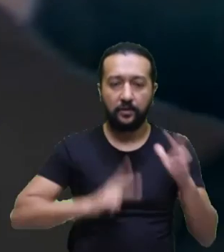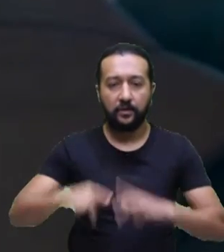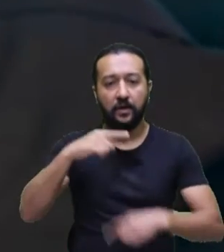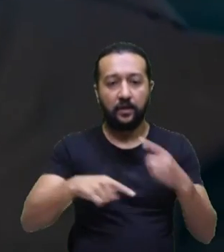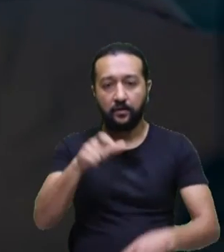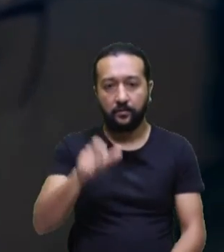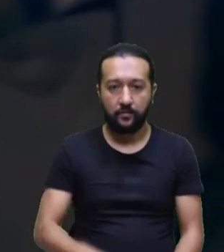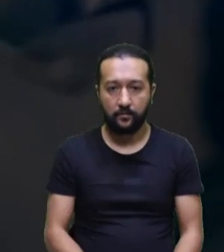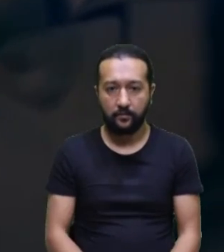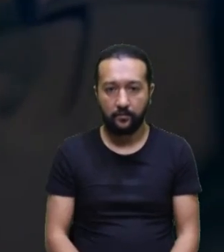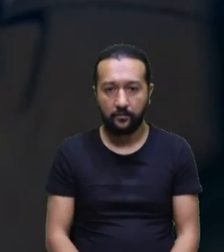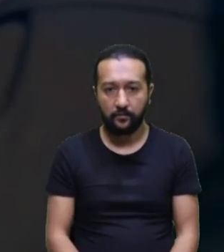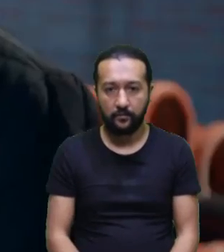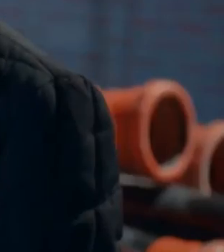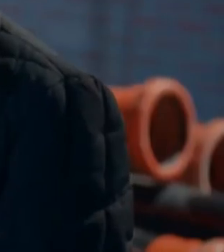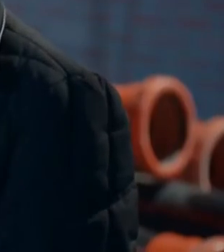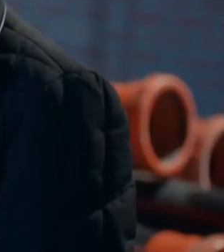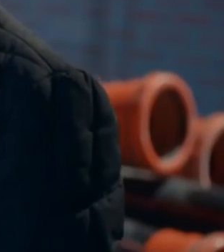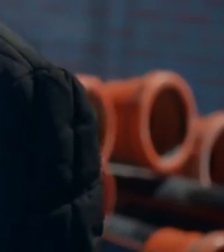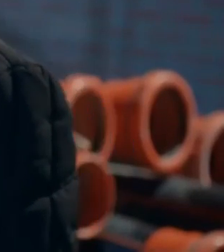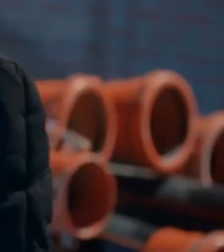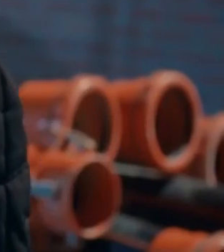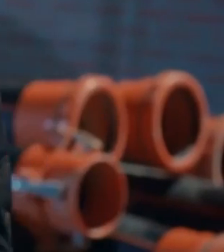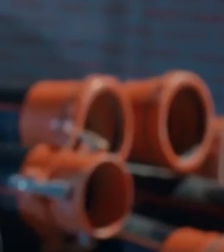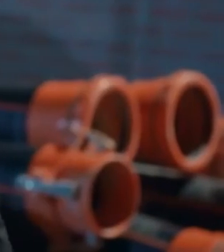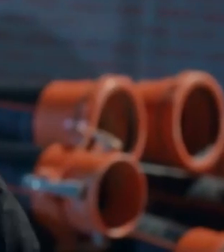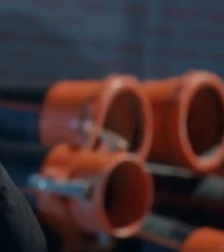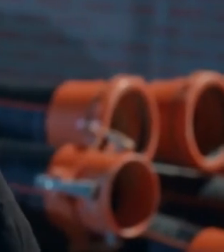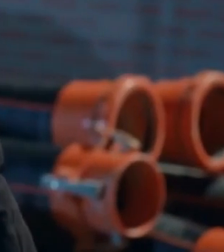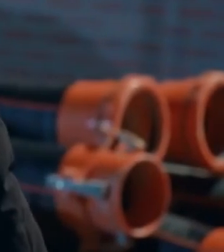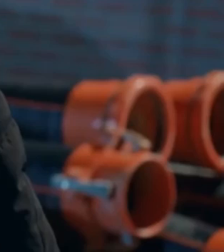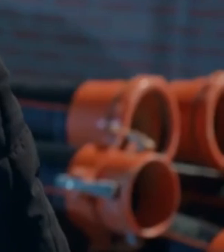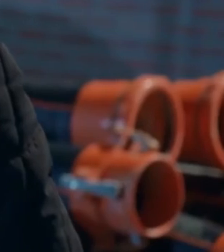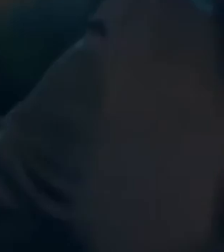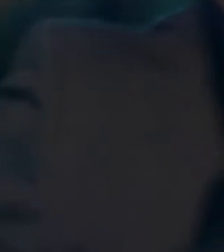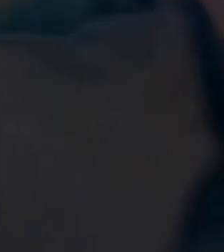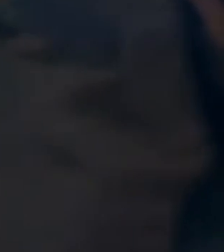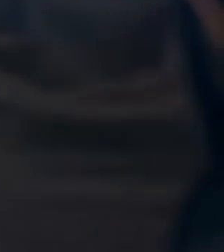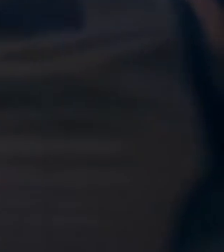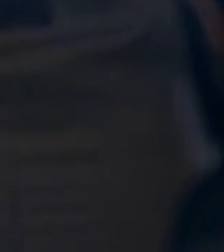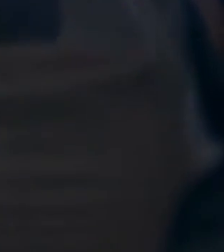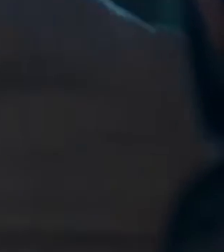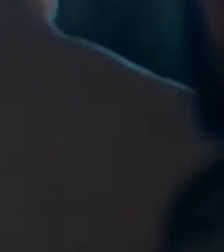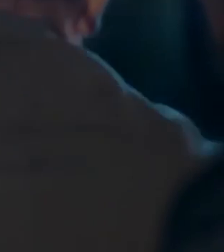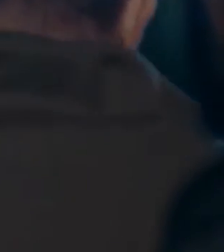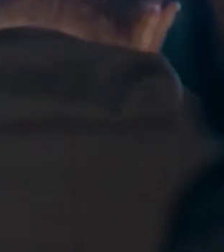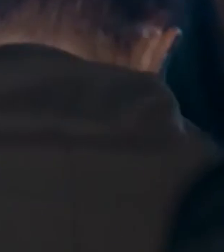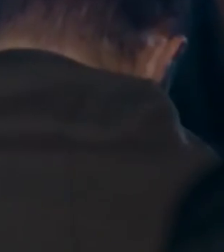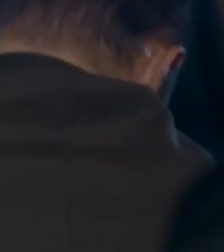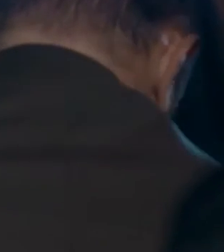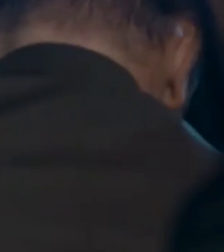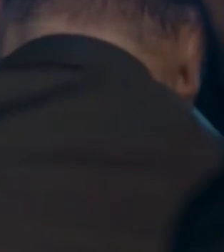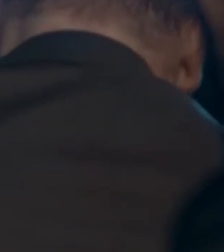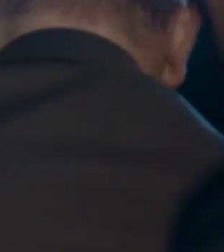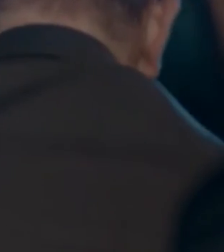bakın. Kerim kollarını iki yana kaldırdı. Sakallıya nefretle bakıyor. Kumral adam dikkatle arıyor. Kerim esmer,